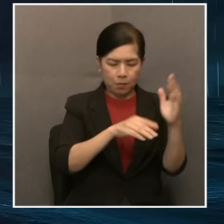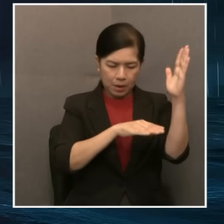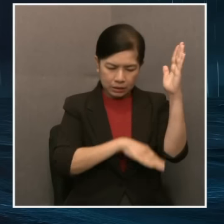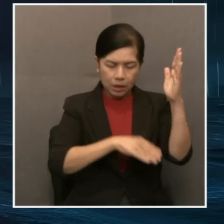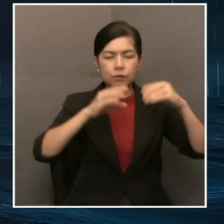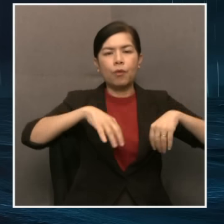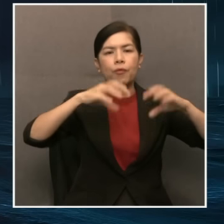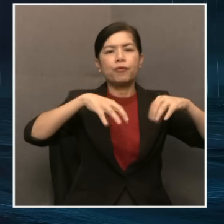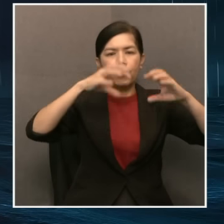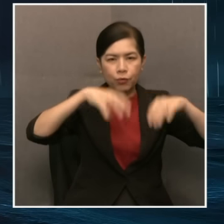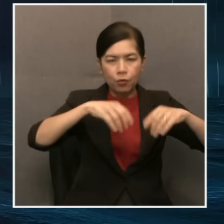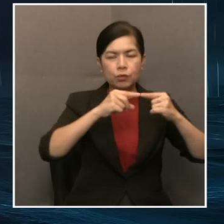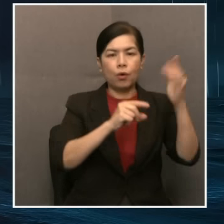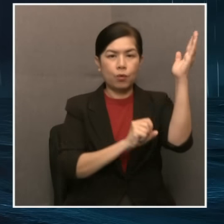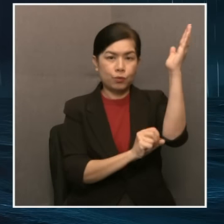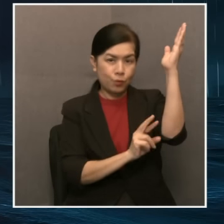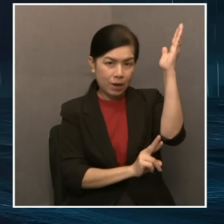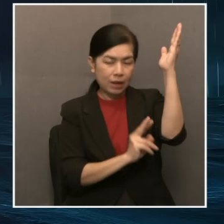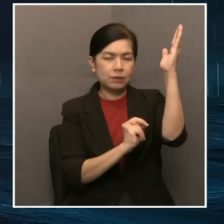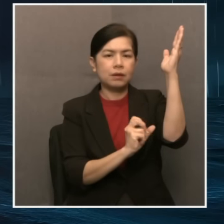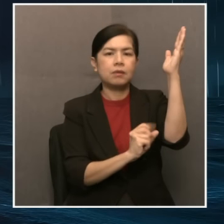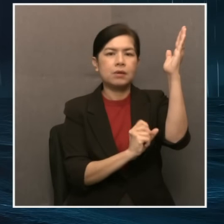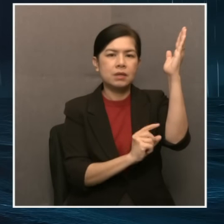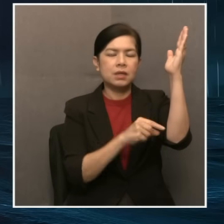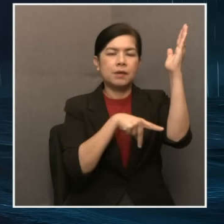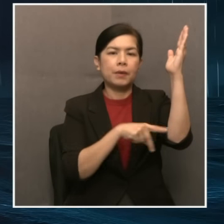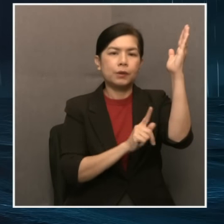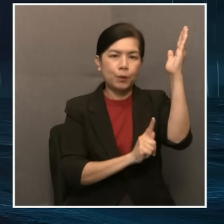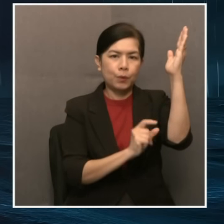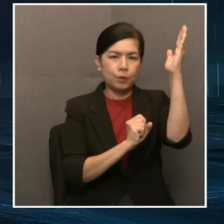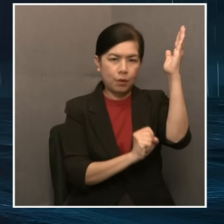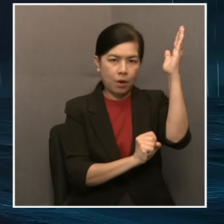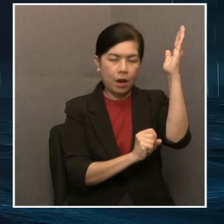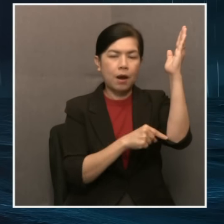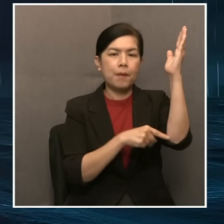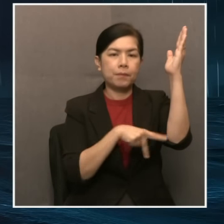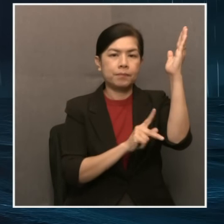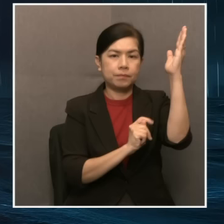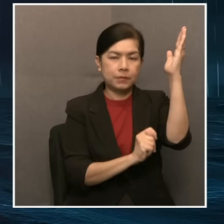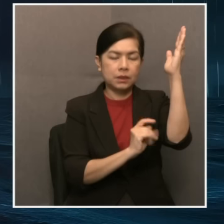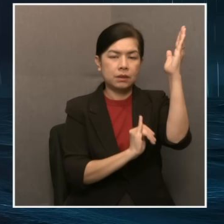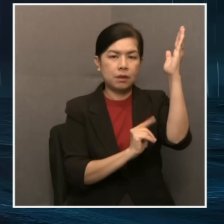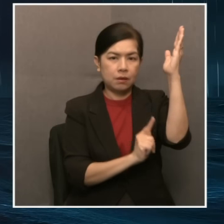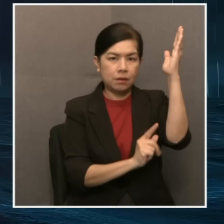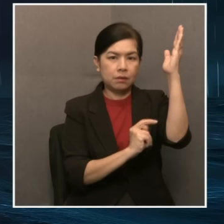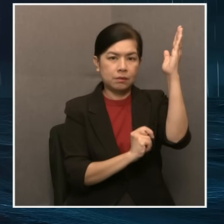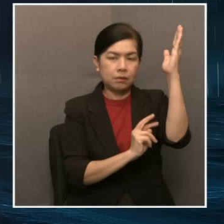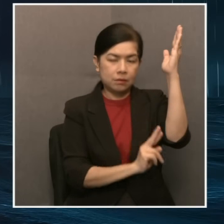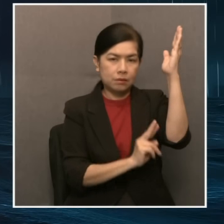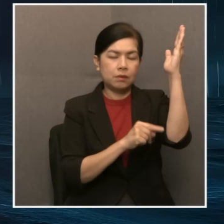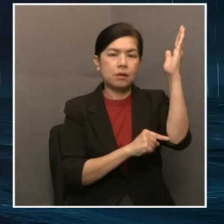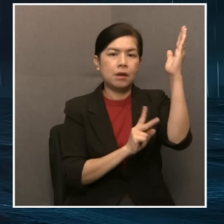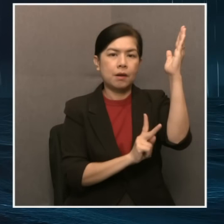จังหวัดสุราษฎร์ธานีนครศรีธรรมราชพัทลุงสงขลาปัตตานียะลานราธิวาสก